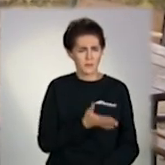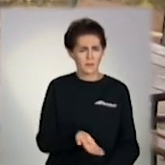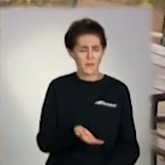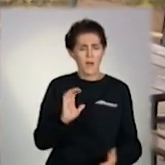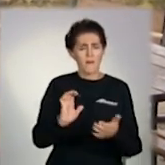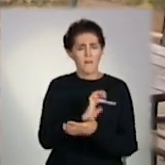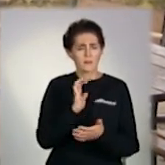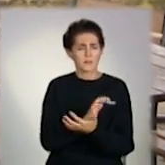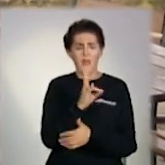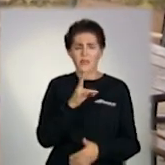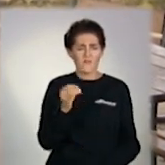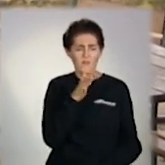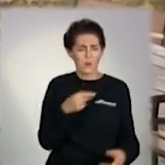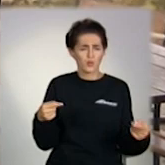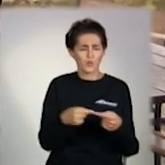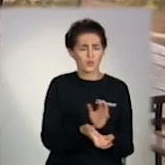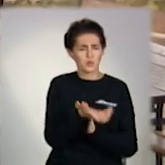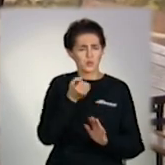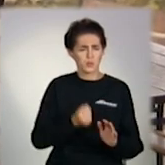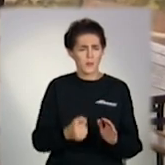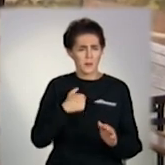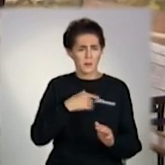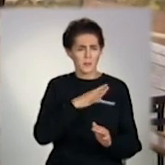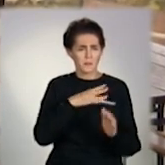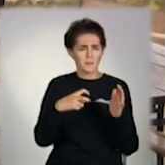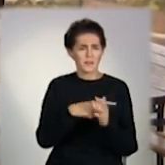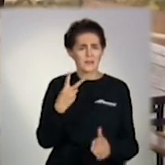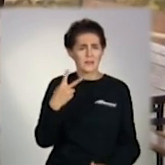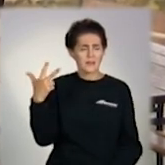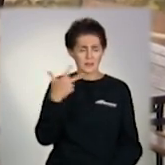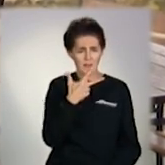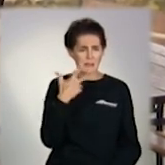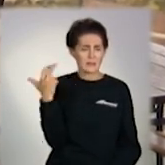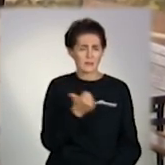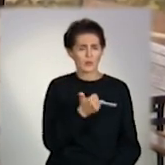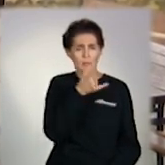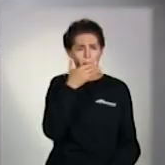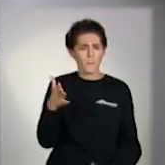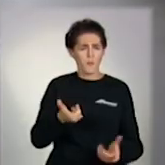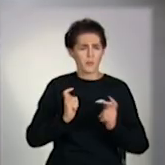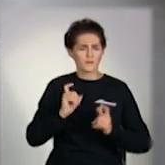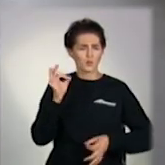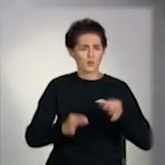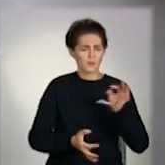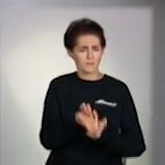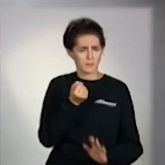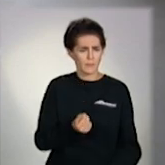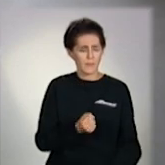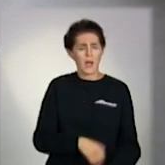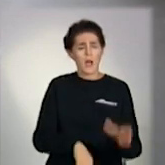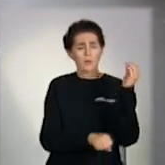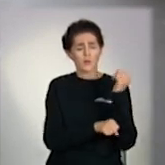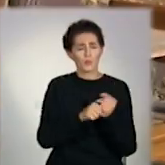Газети не вовремя не отримуються, нічого. Я от письмо, 3 тижні я не можу отримати повістку в суд. Працівники